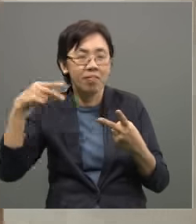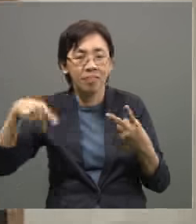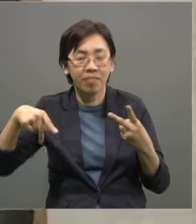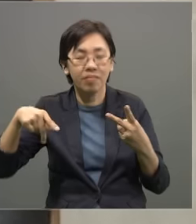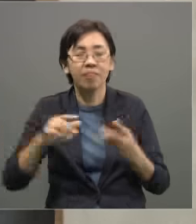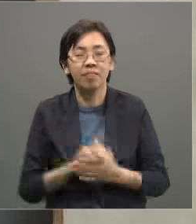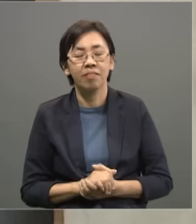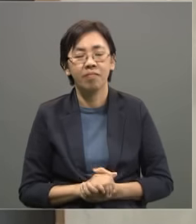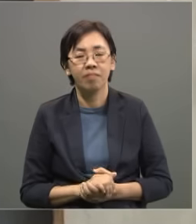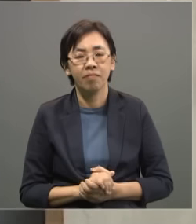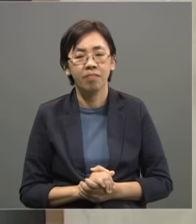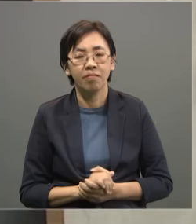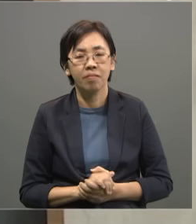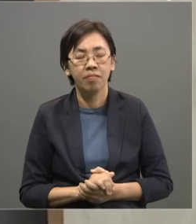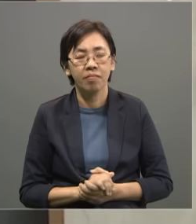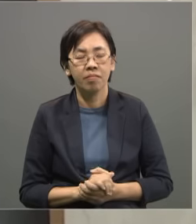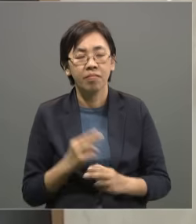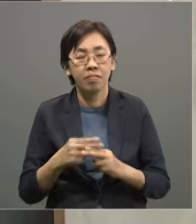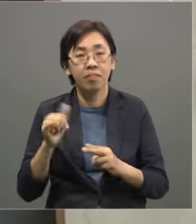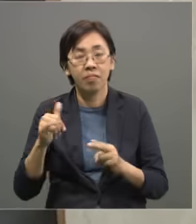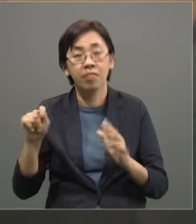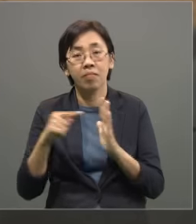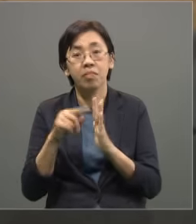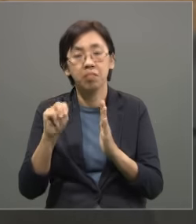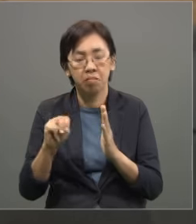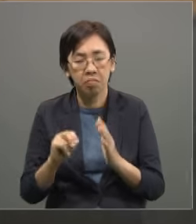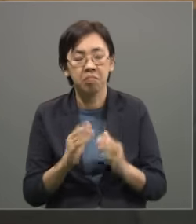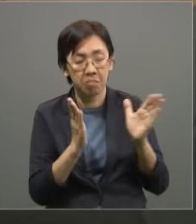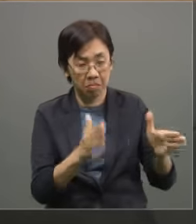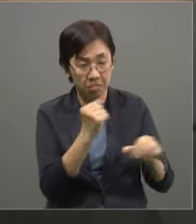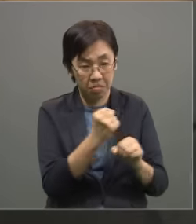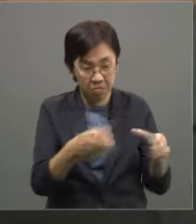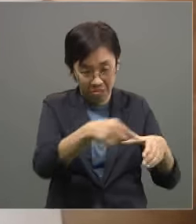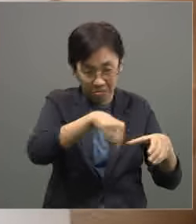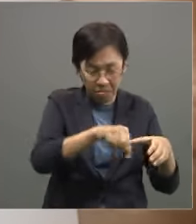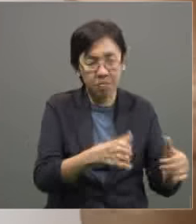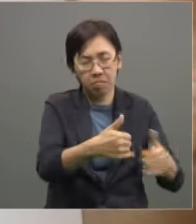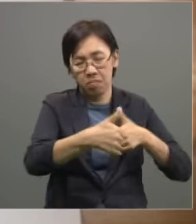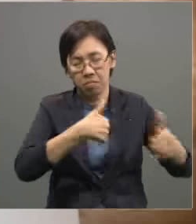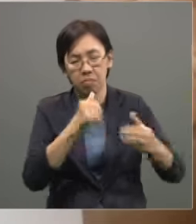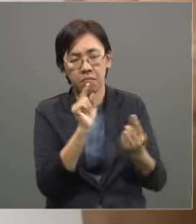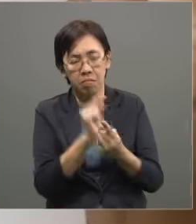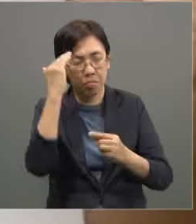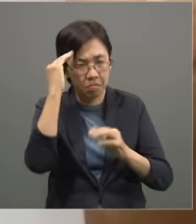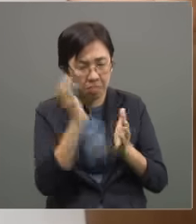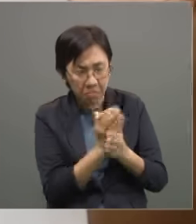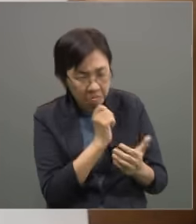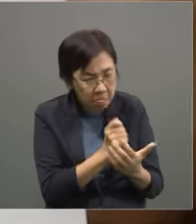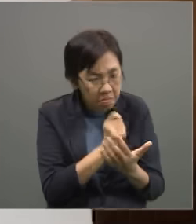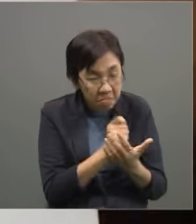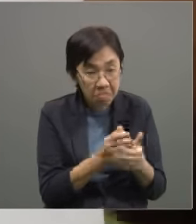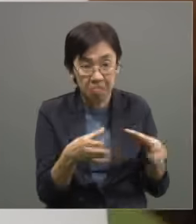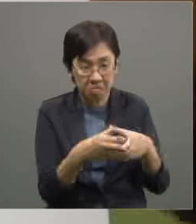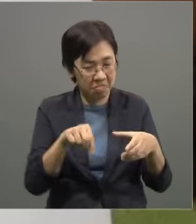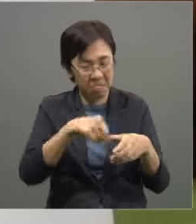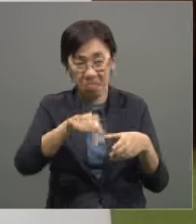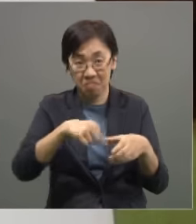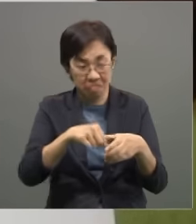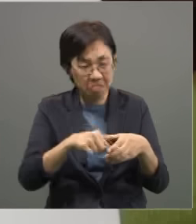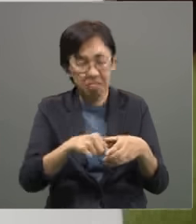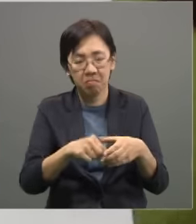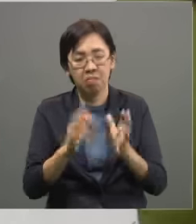พุทธิภาคนะครับหรือว่าตูนก็จะเข้ามาให้ข้อมูลเพิ่มเติมกับเจ้าหน้าที่แล้วตำรวจนะครับจะมีการแยกคนกลุ่มนี้ออกจาก